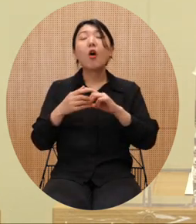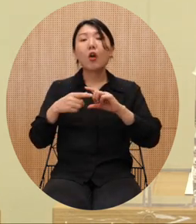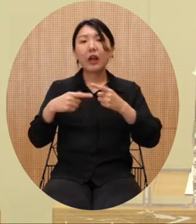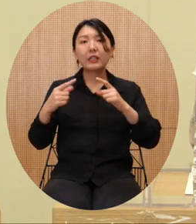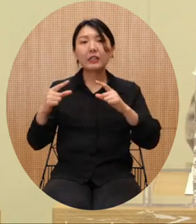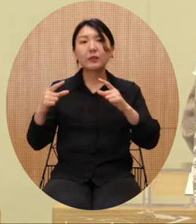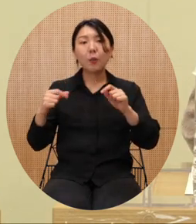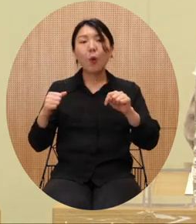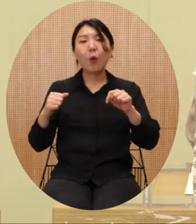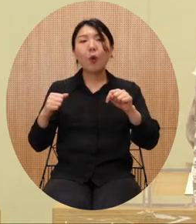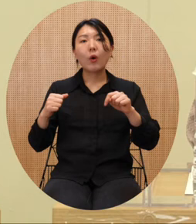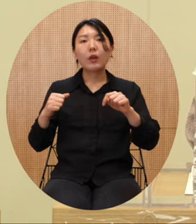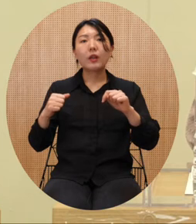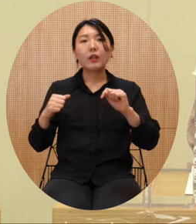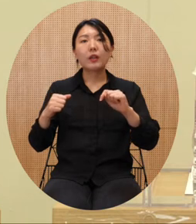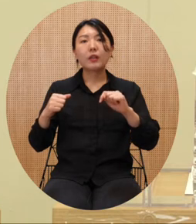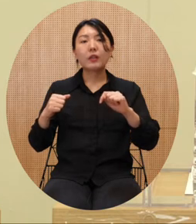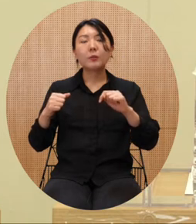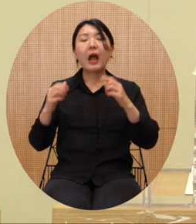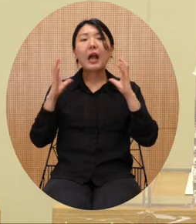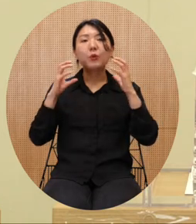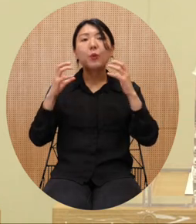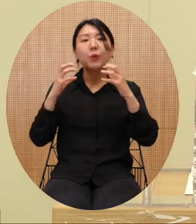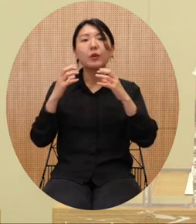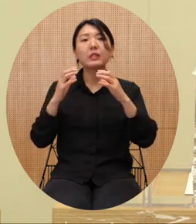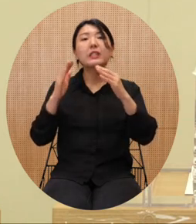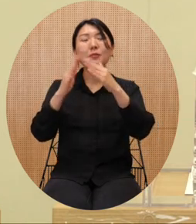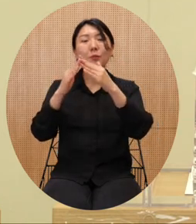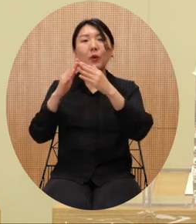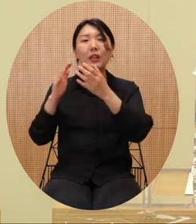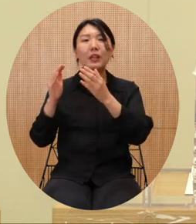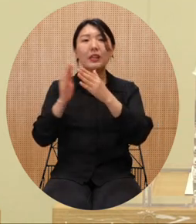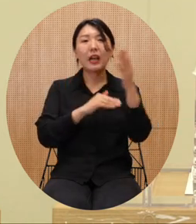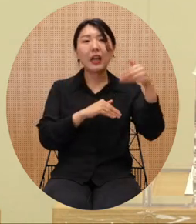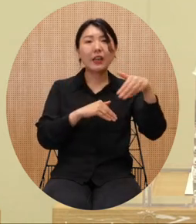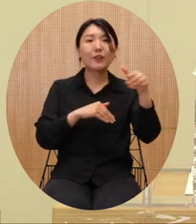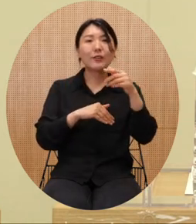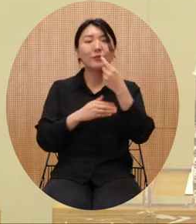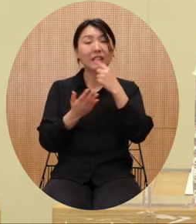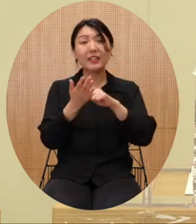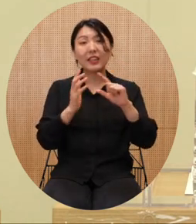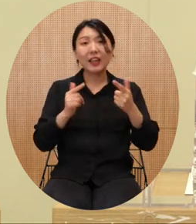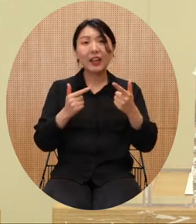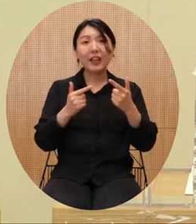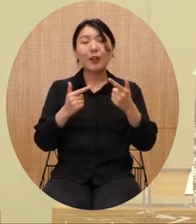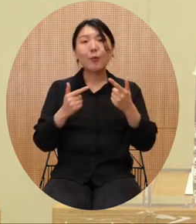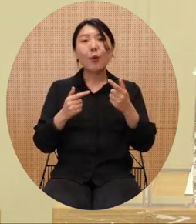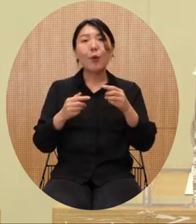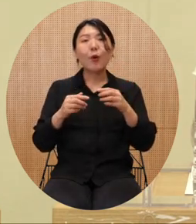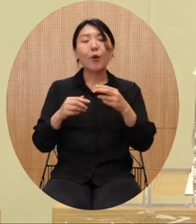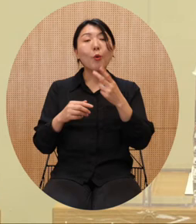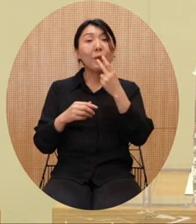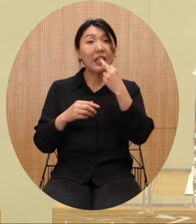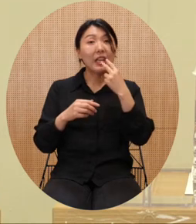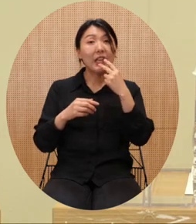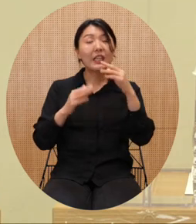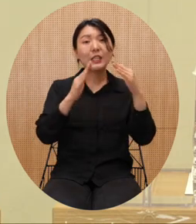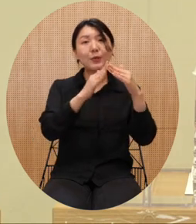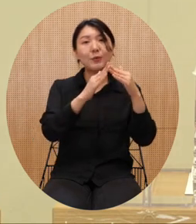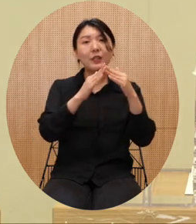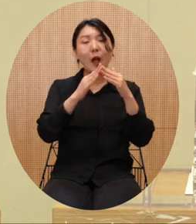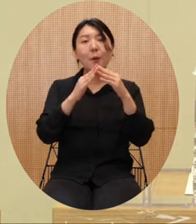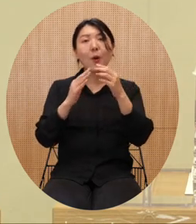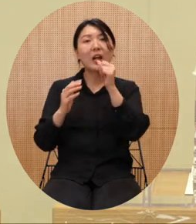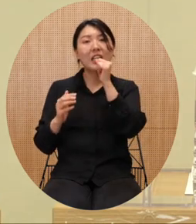위험을 반복하는 아동 주거 빈곤 가구 이사를 하기는 쉽지가 않습니다. 제가 비주택 거처인 비닐하우스라든가 컨테이너